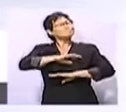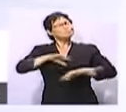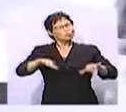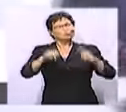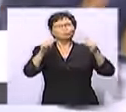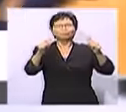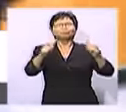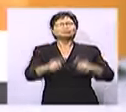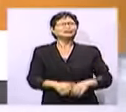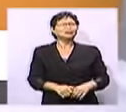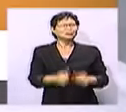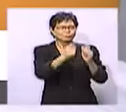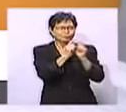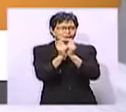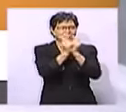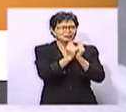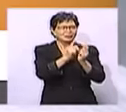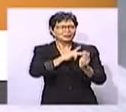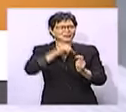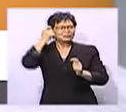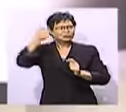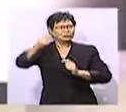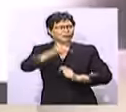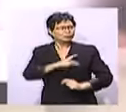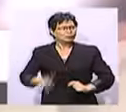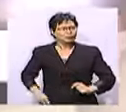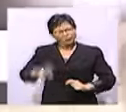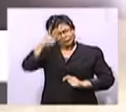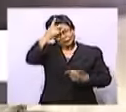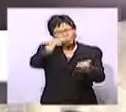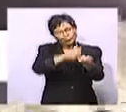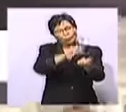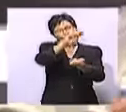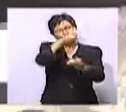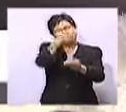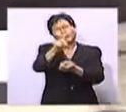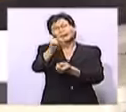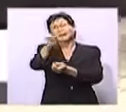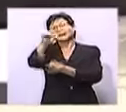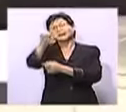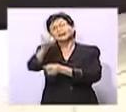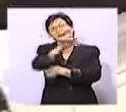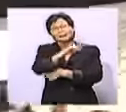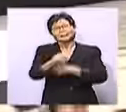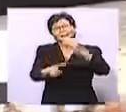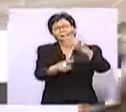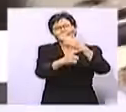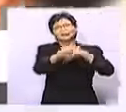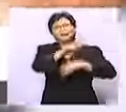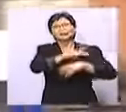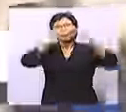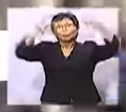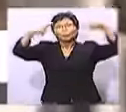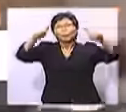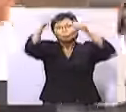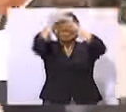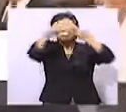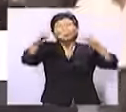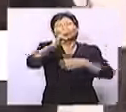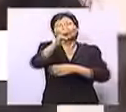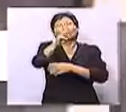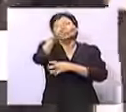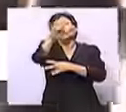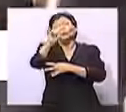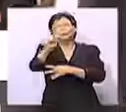dijalankan. Mengiringi beliau, Ketua Setiausaha Kementerian Datuk Dr. Muhammad Ali Muhammad Nur dan Timbalan Ketua Pengarah Penyiaran